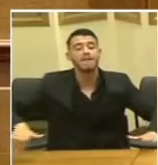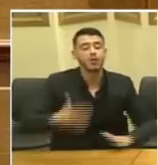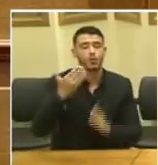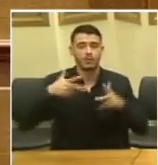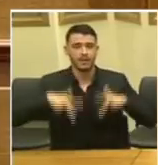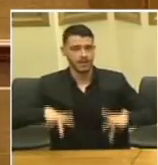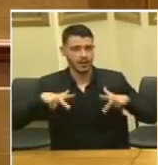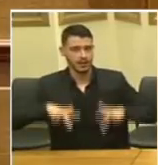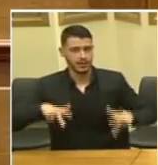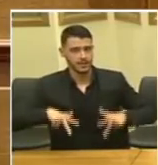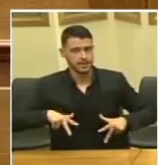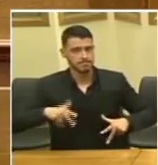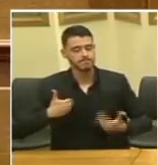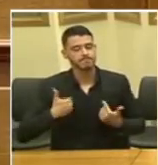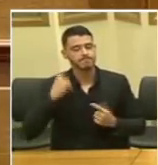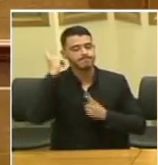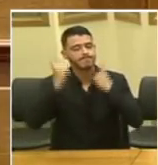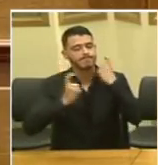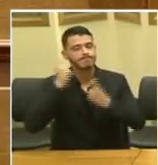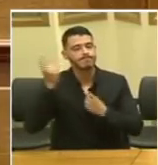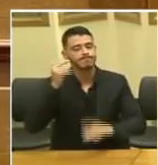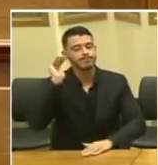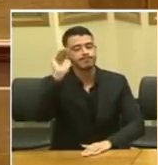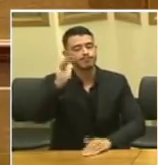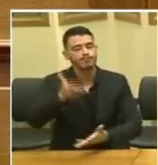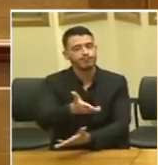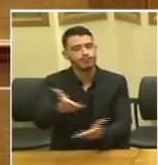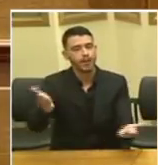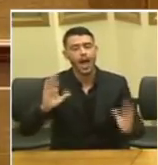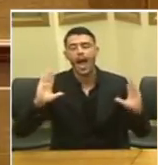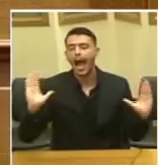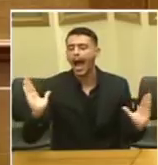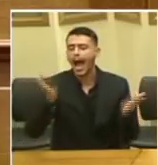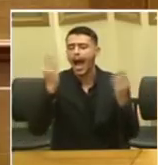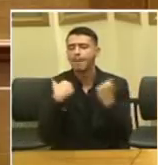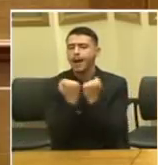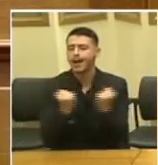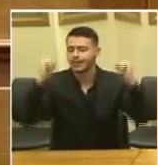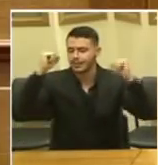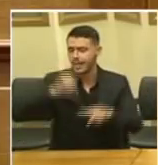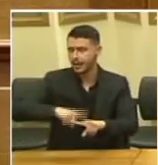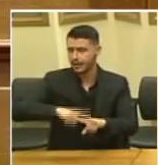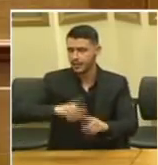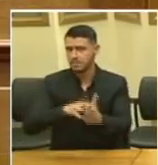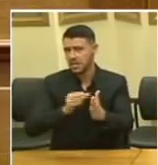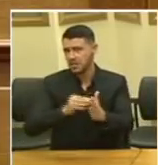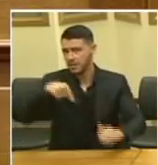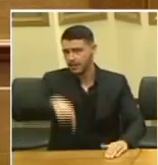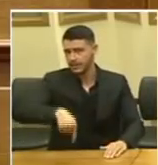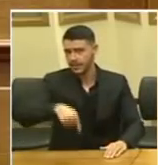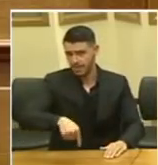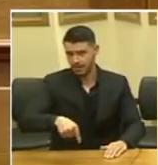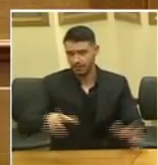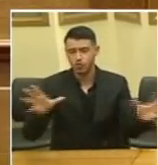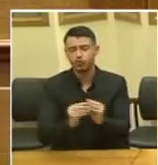Και το ερώτημα που θα κάνω είναι, εάν οι ανεξάρτητοι Έλληνες ψηφίσαν σήμερα την πρόταση της